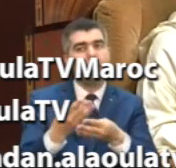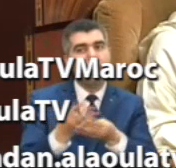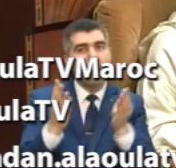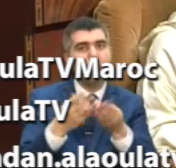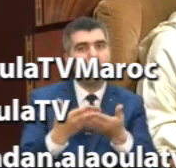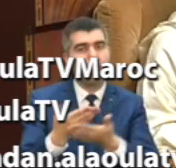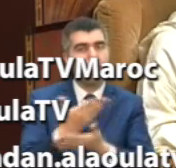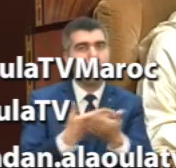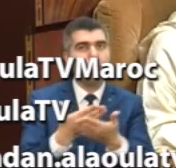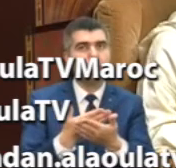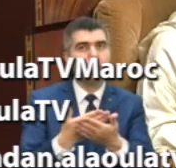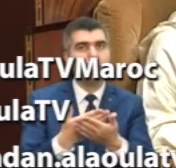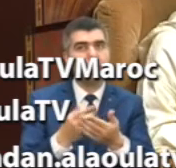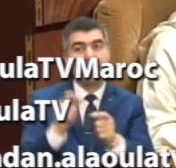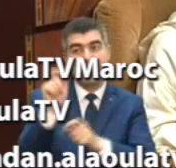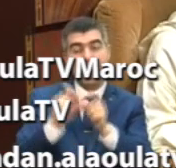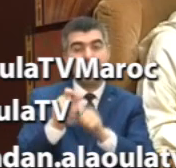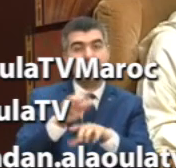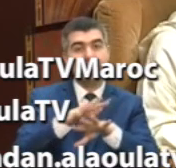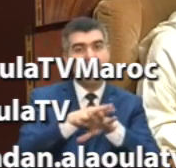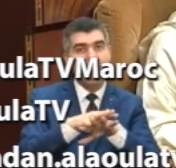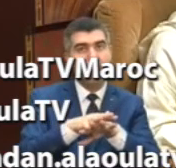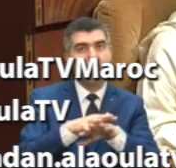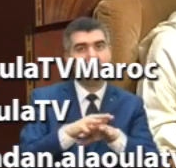قولوا بان الناس ديال سلا راه مدمرين.